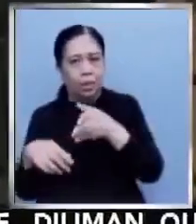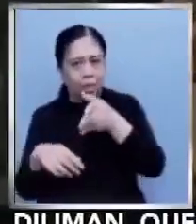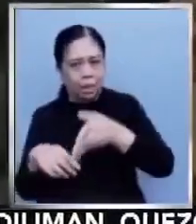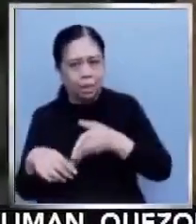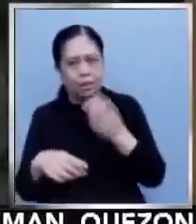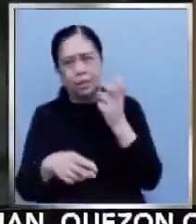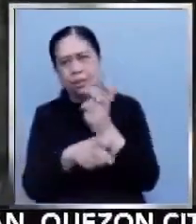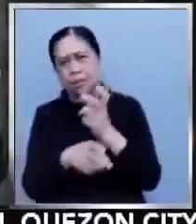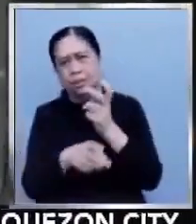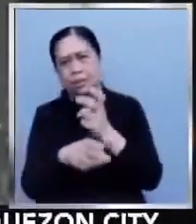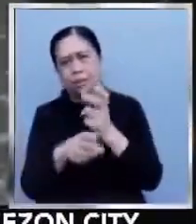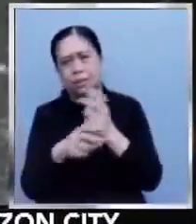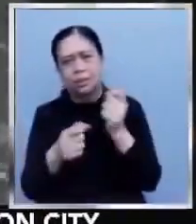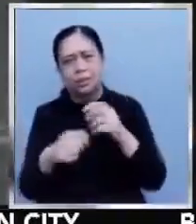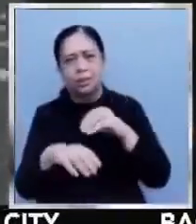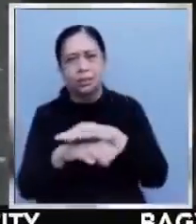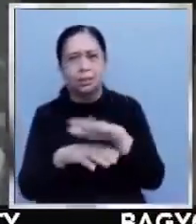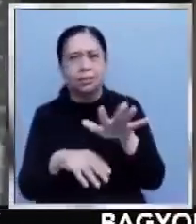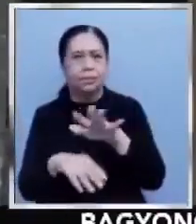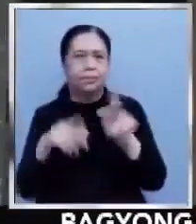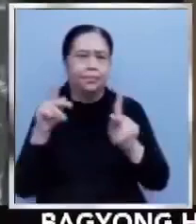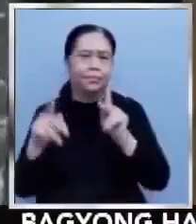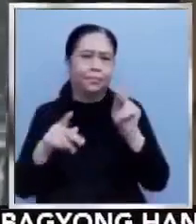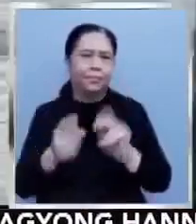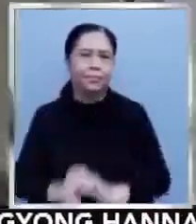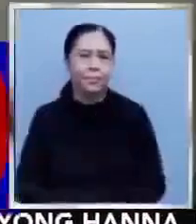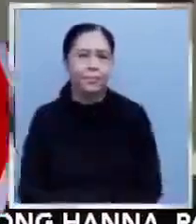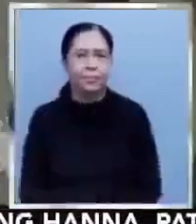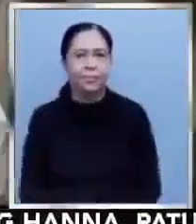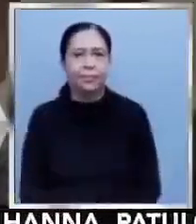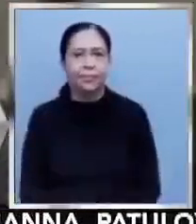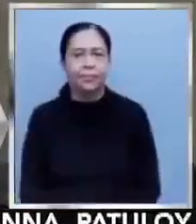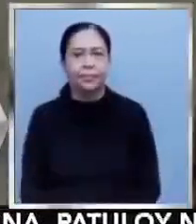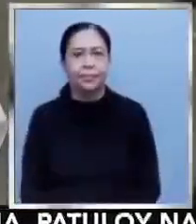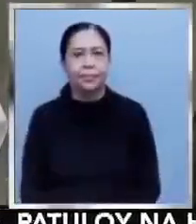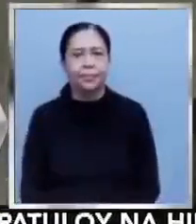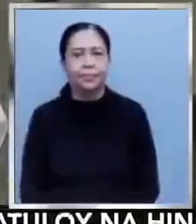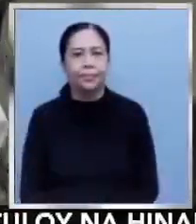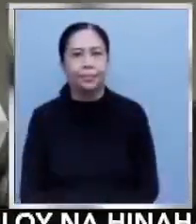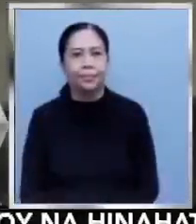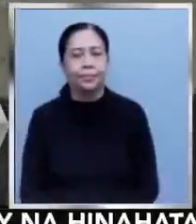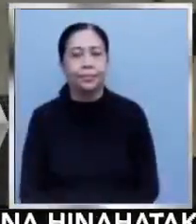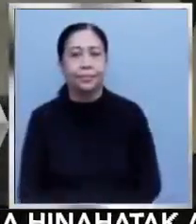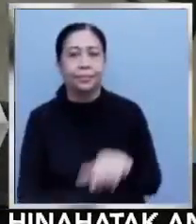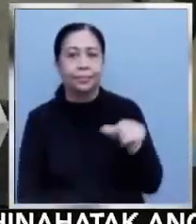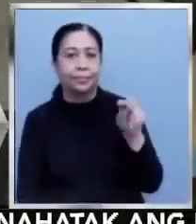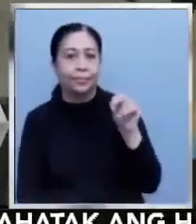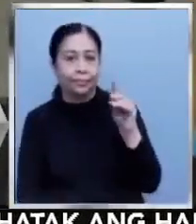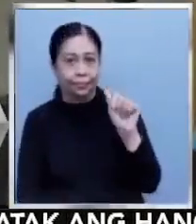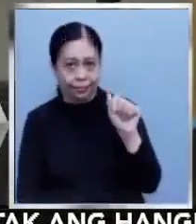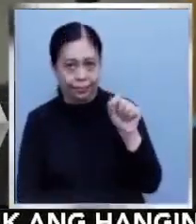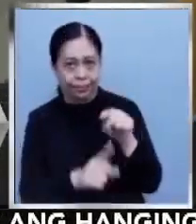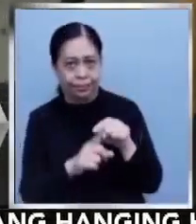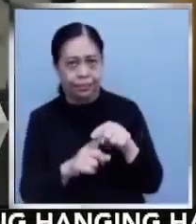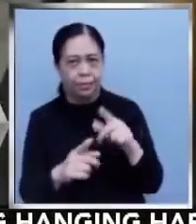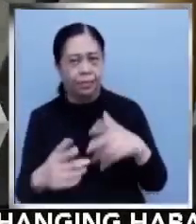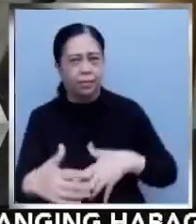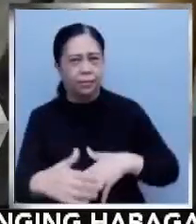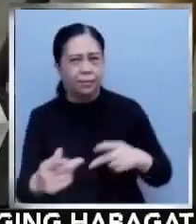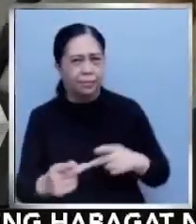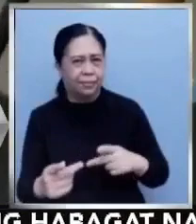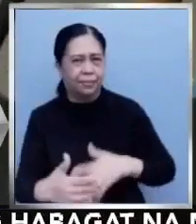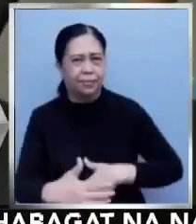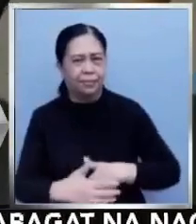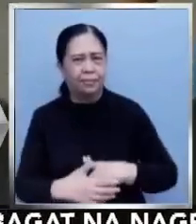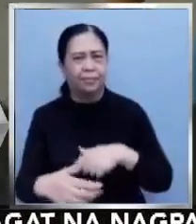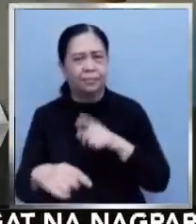ang naidudulot nito sa mga residente. Si Nida Fernandez, masakit ang tiyan pero niluso ang baha